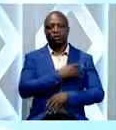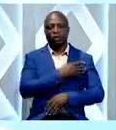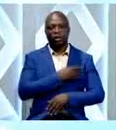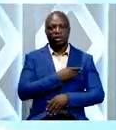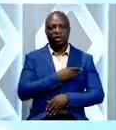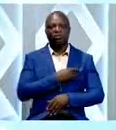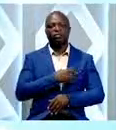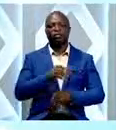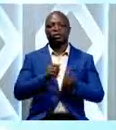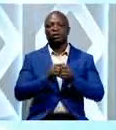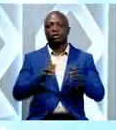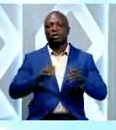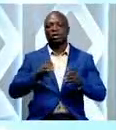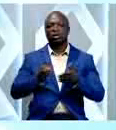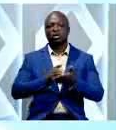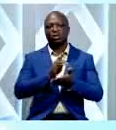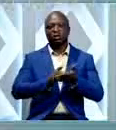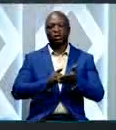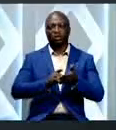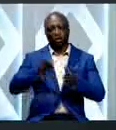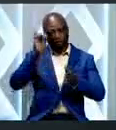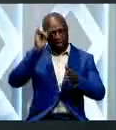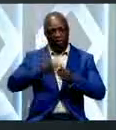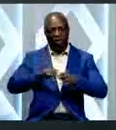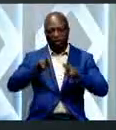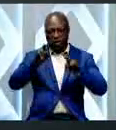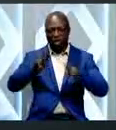sans discrimination. Marie-Ange Bidard.